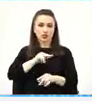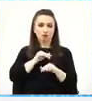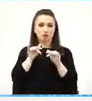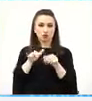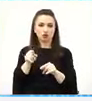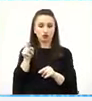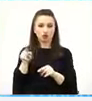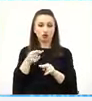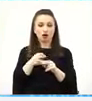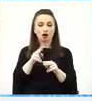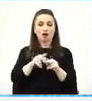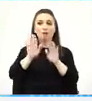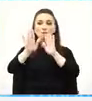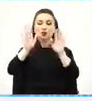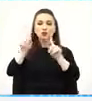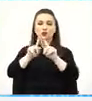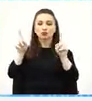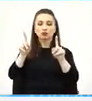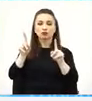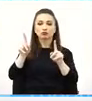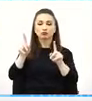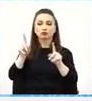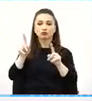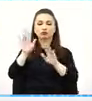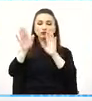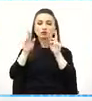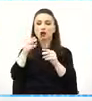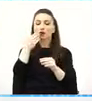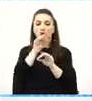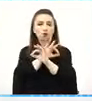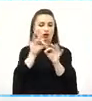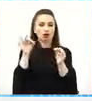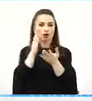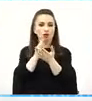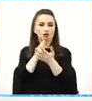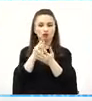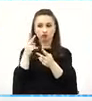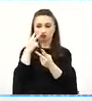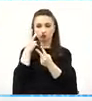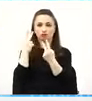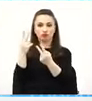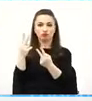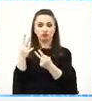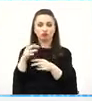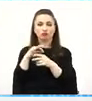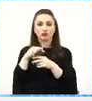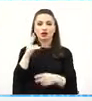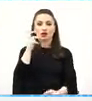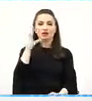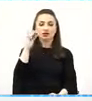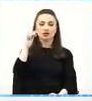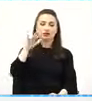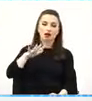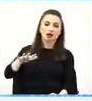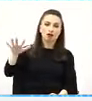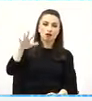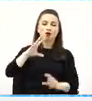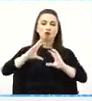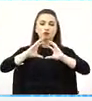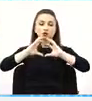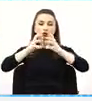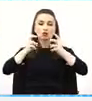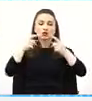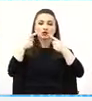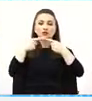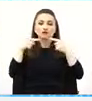სამუშაოები. Ამ მუზეუმში დაცული კოლექციები უნიკალურია და წარმოდგენას გვიქმნის კავკასიაში და